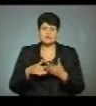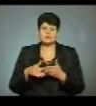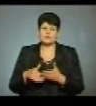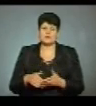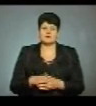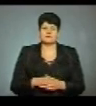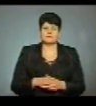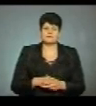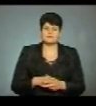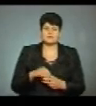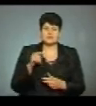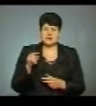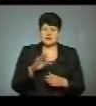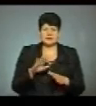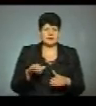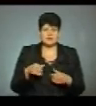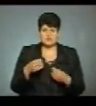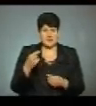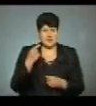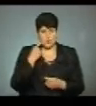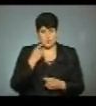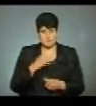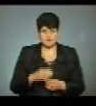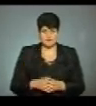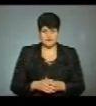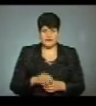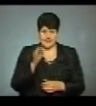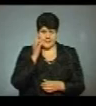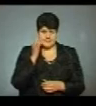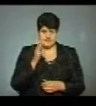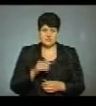і її не дали в обіду. Лисичка.